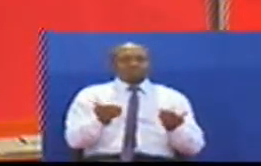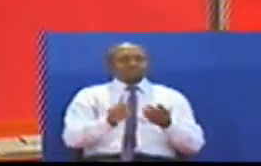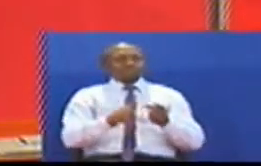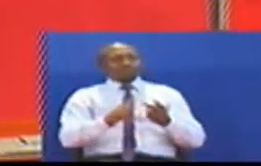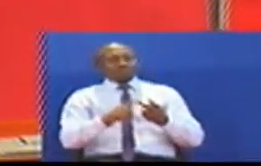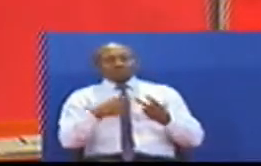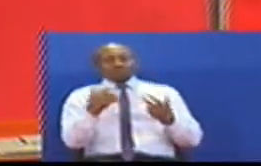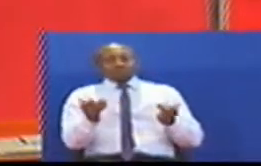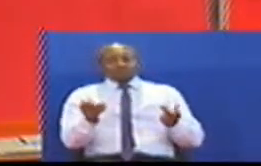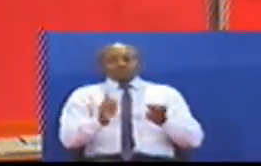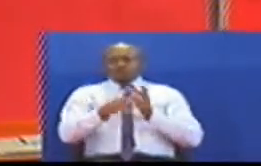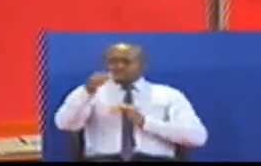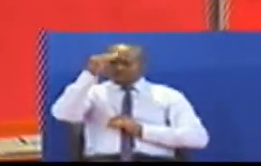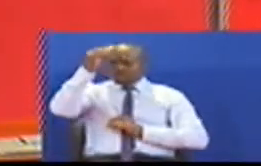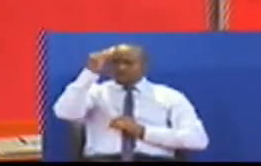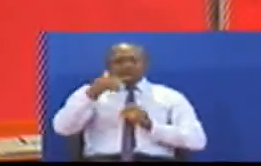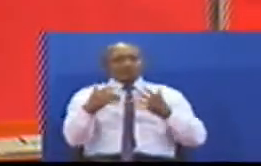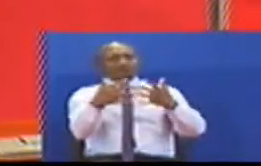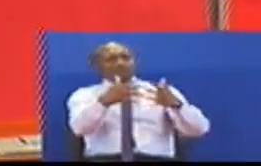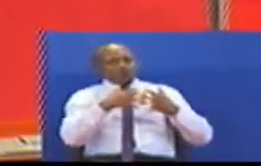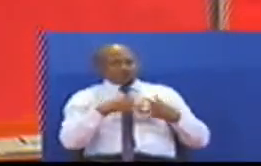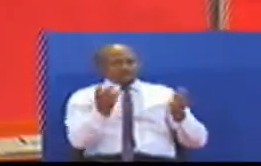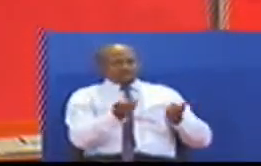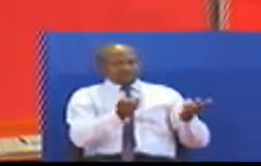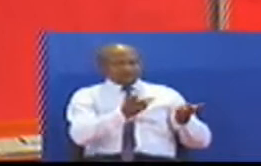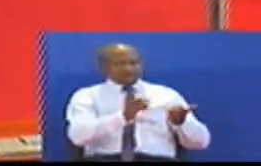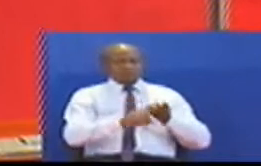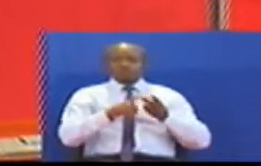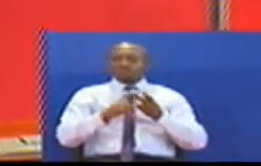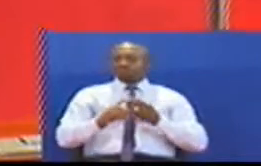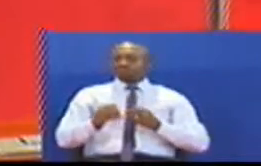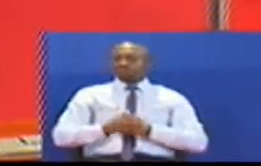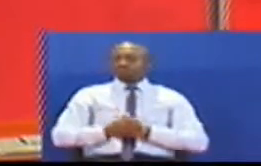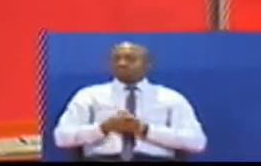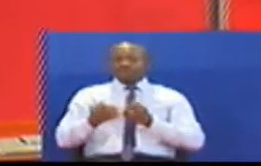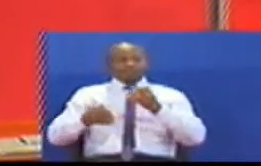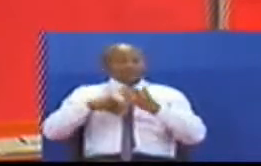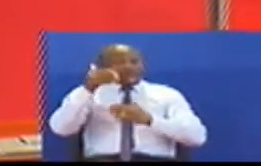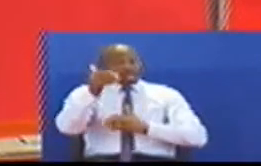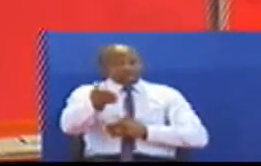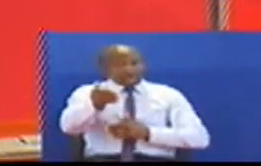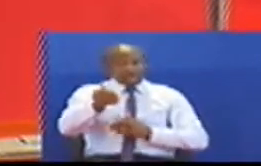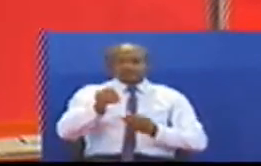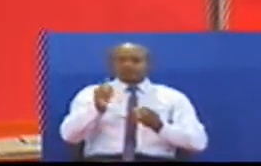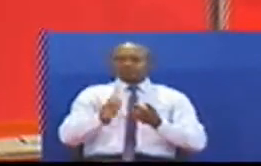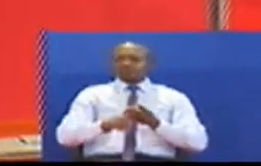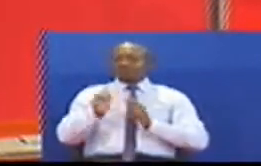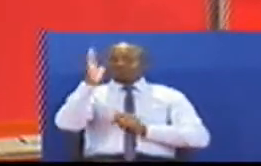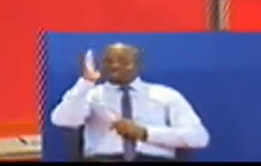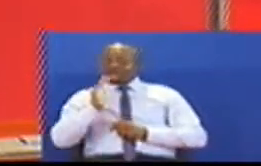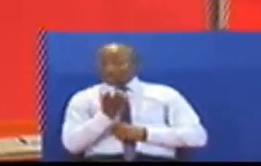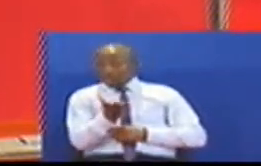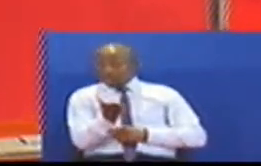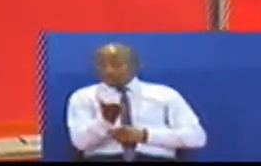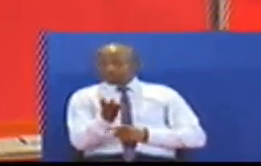unenepeshaji wa mifugo, watajifunza hata uvuvi wa kisasa. Matokeo yake ni kwamba wale vijana wakikaa